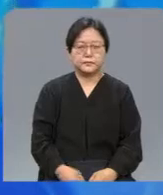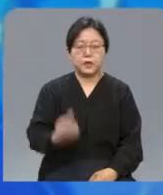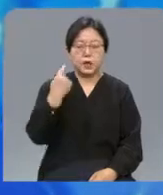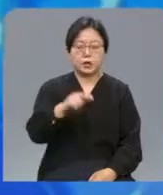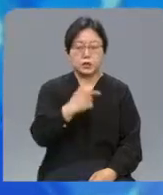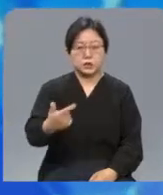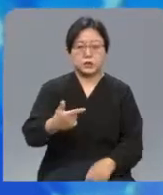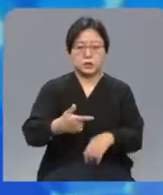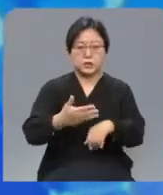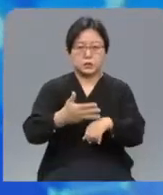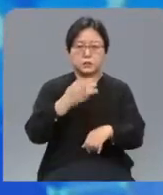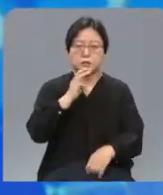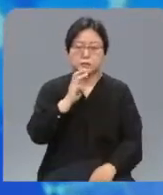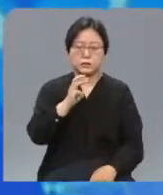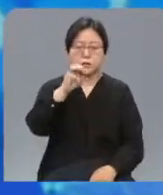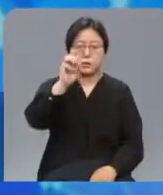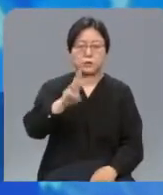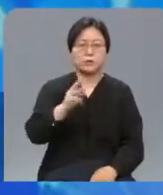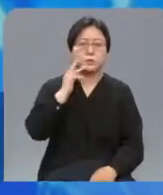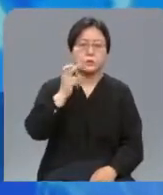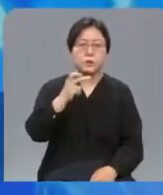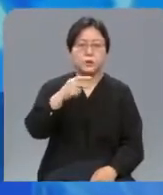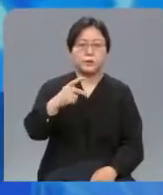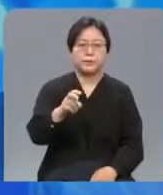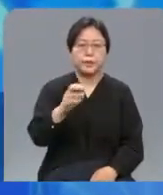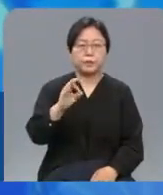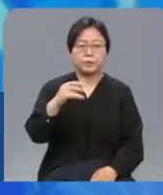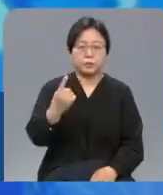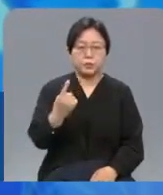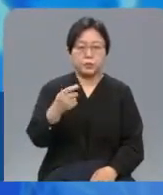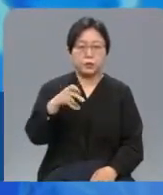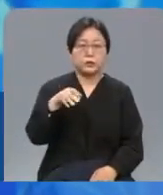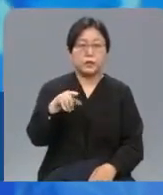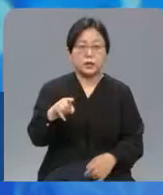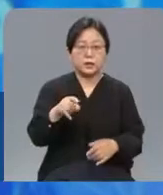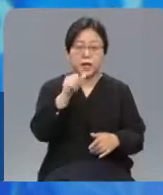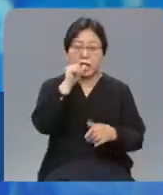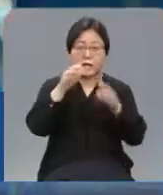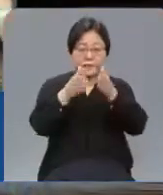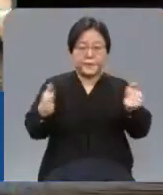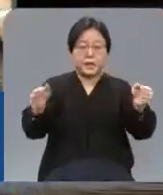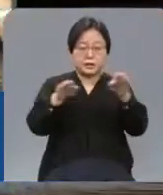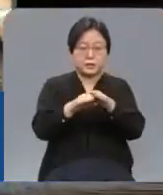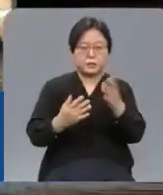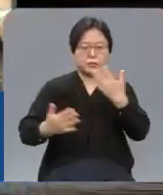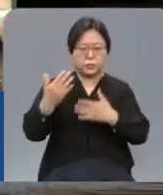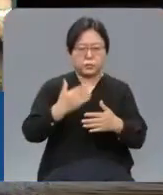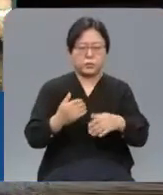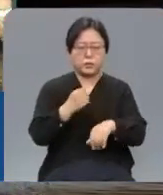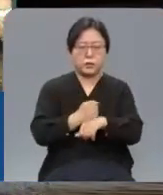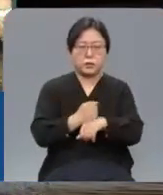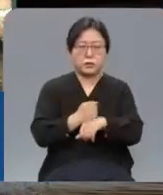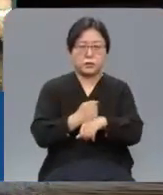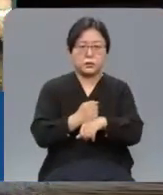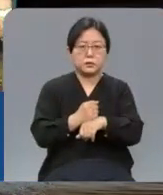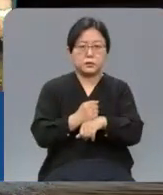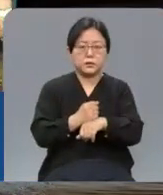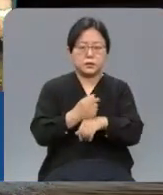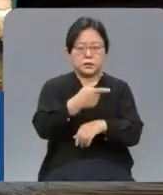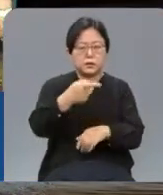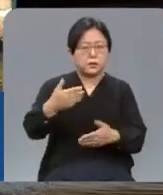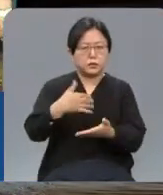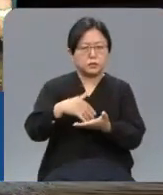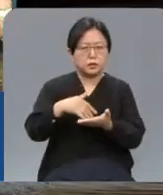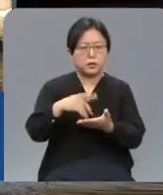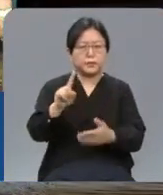어제 저녁 8시 30분쯤 본격 항상 9명 2동에 있는 컨테이너에서 불이나 컨테이너가 모두 불에 타면서 소방서 추산